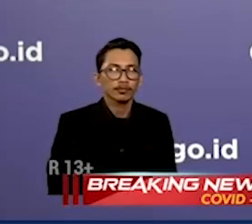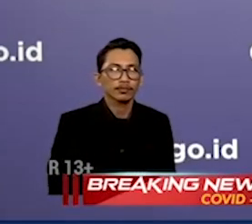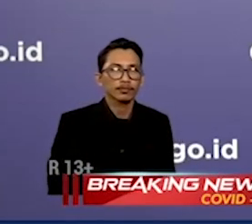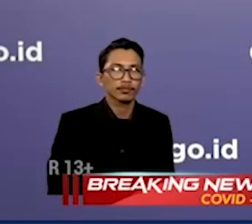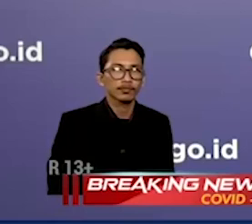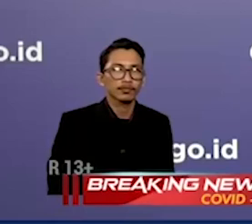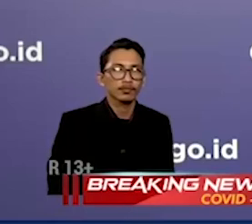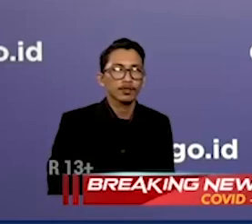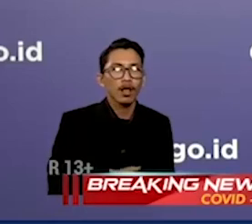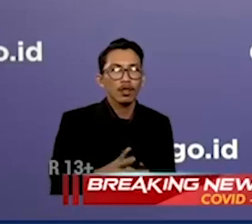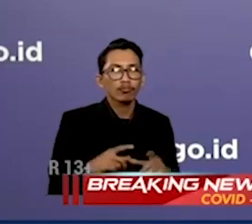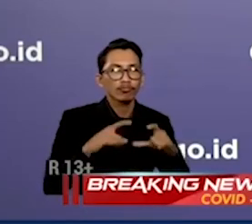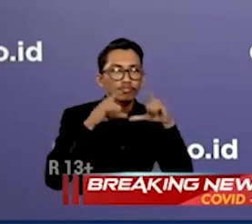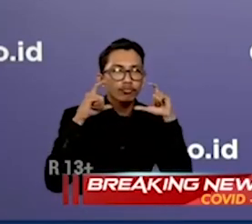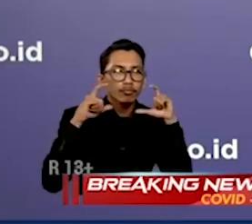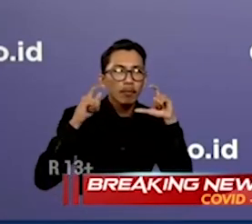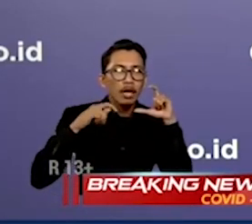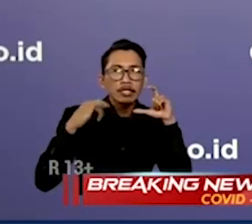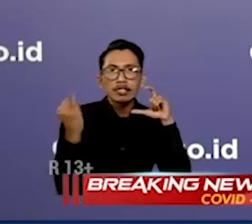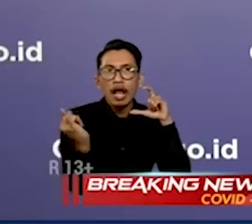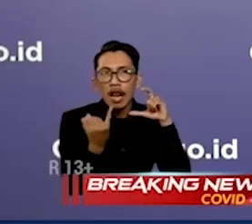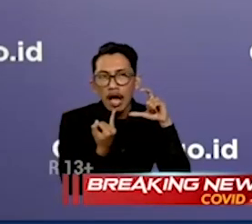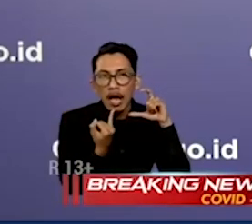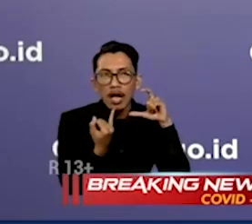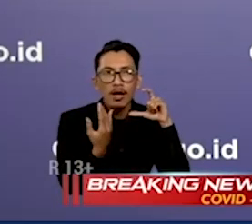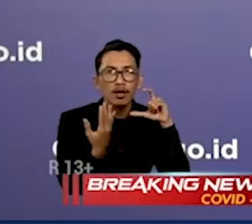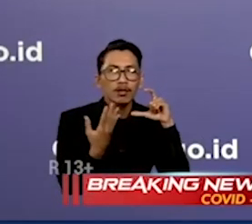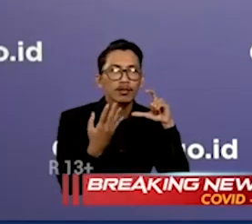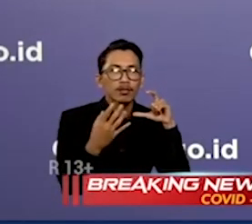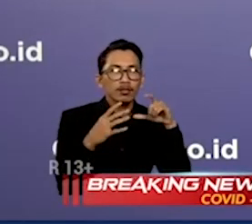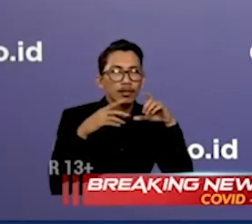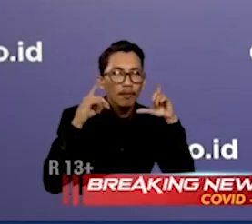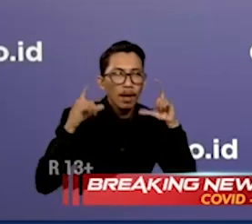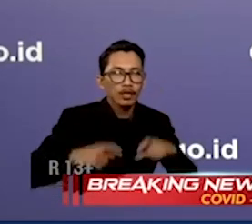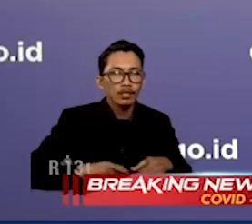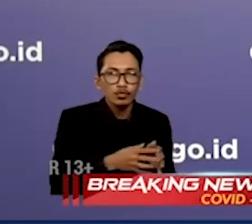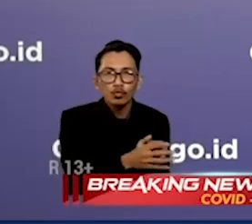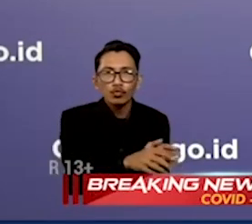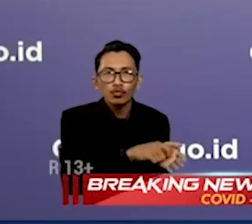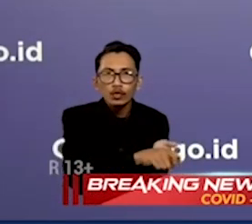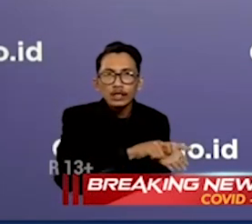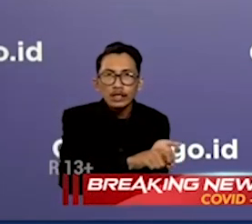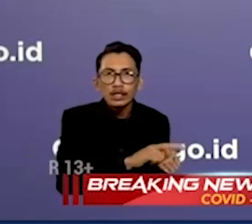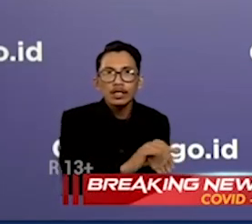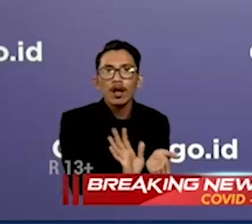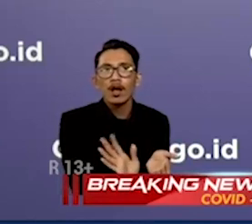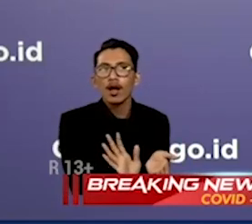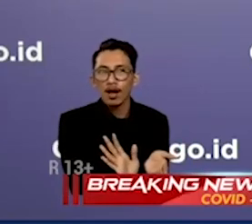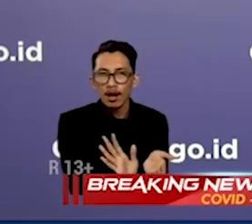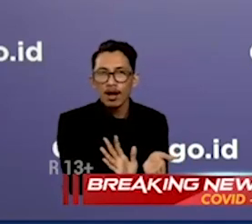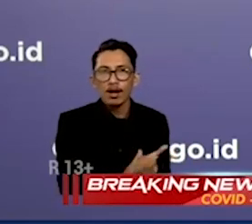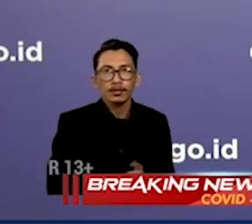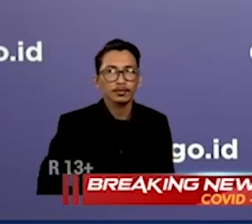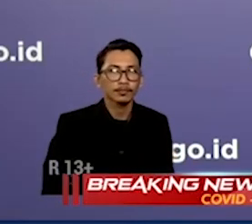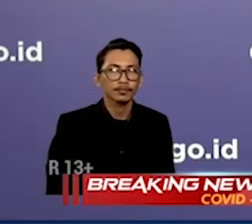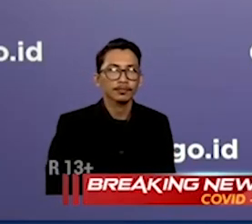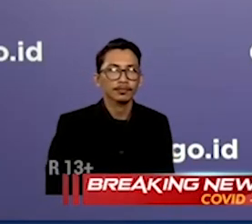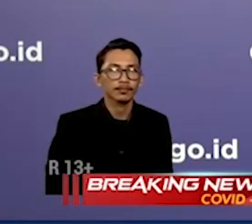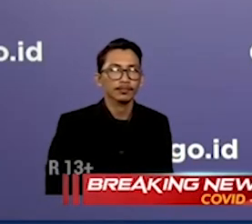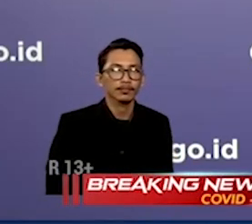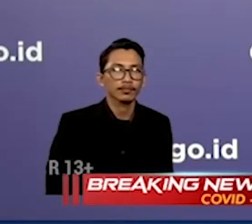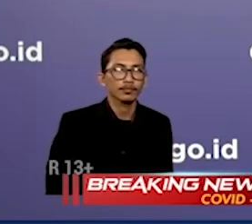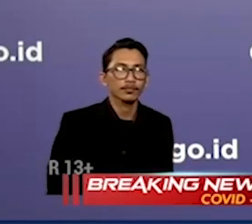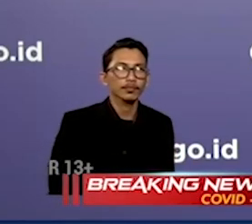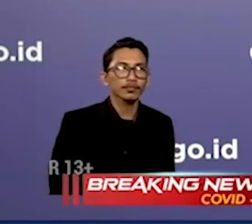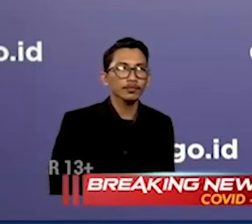menggunakan secara baik melepasnya menyimpannya atau mencucinya hal ini juga menjadi beberapa